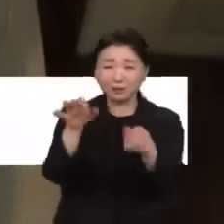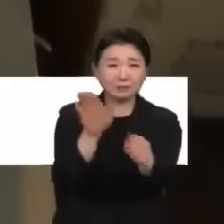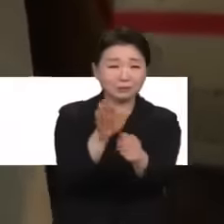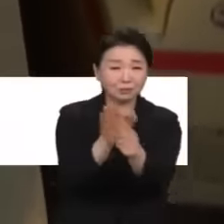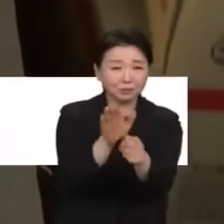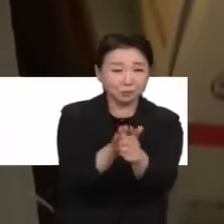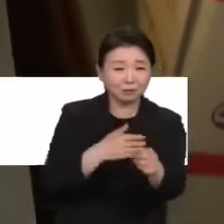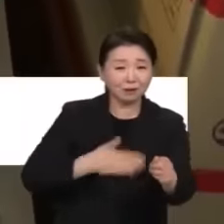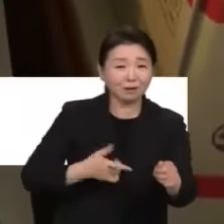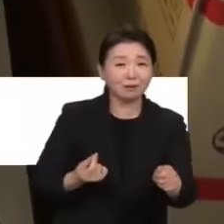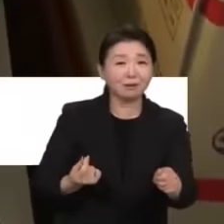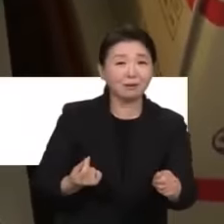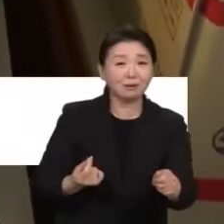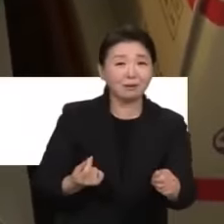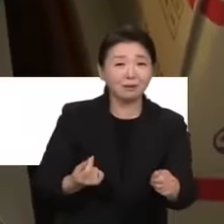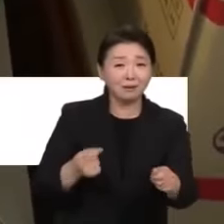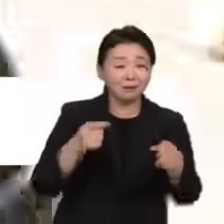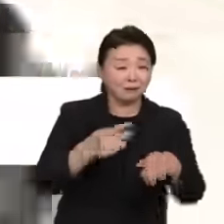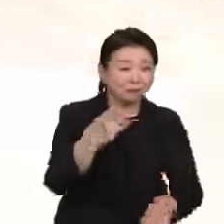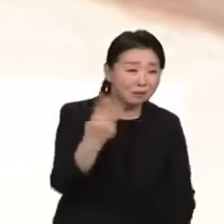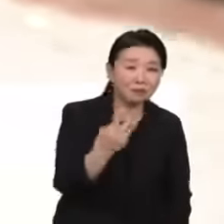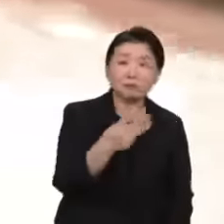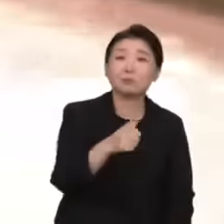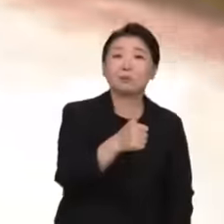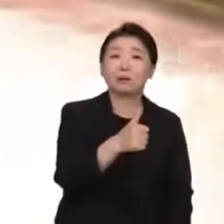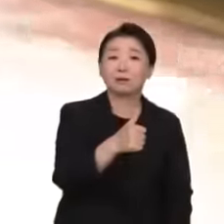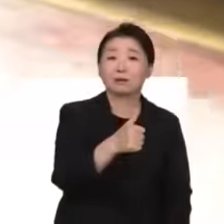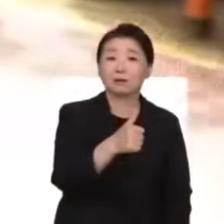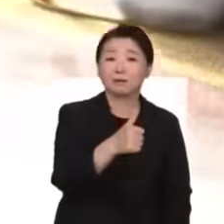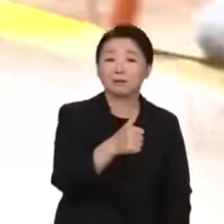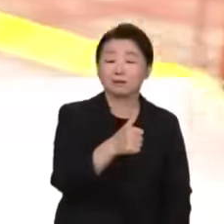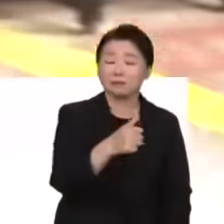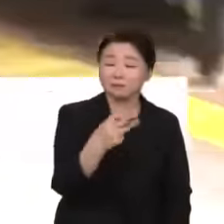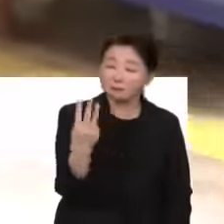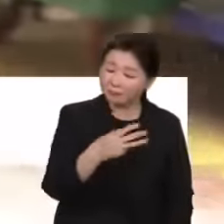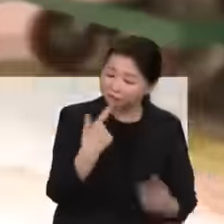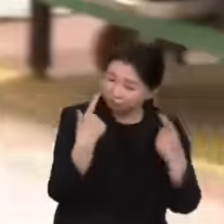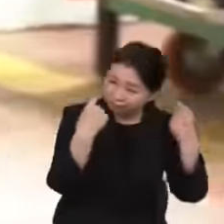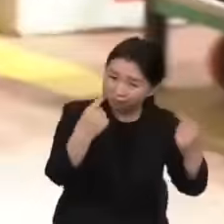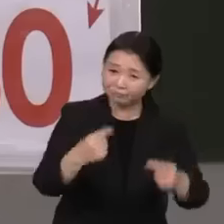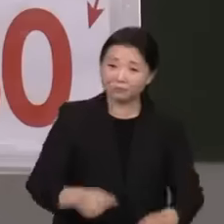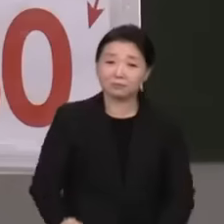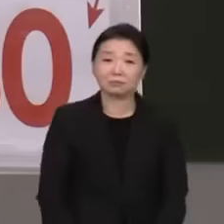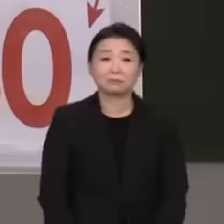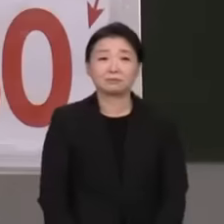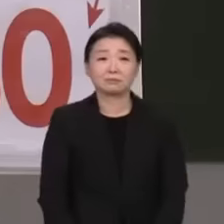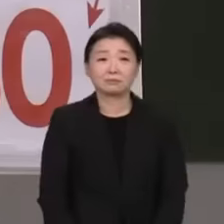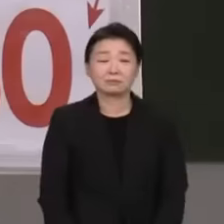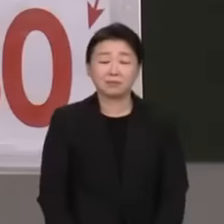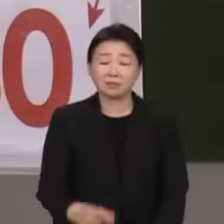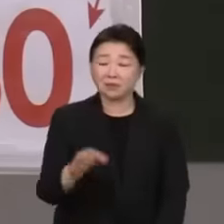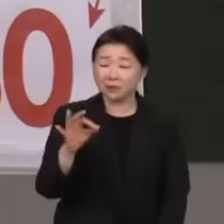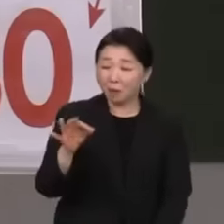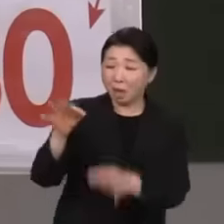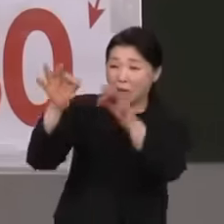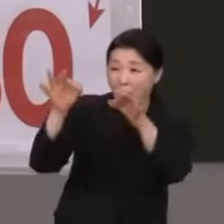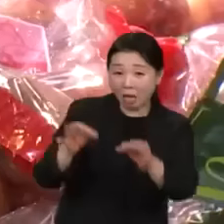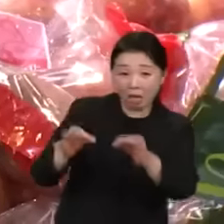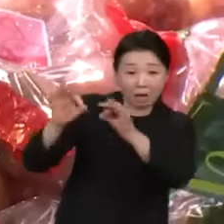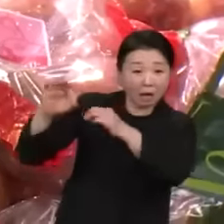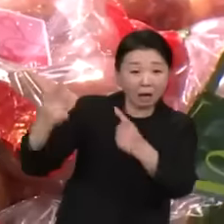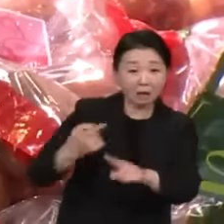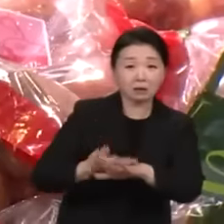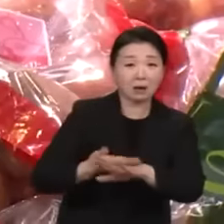되면 더 나을 텐데 여기서는 3,000원에서 3,500원대 지금 3,000원대 유지하고 있습니다. 여기. 들쑥날쑥한 정부 지원 할인